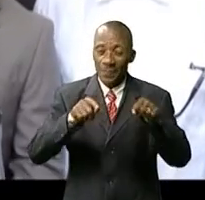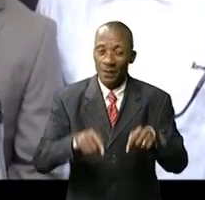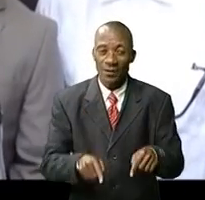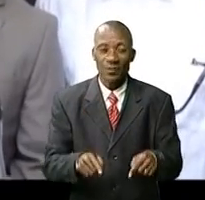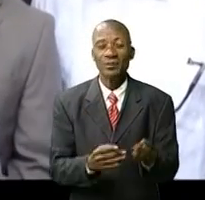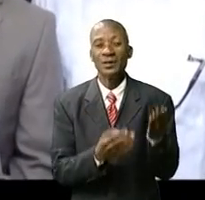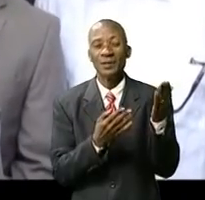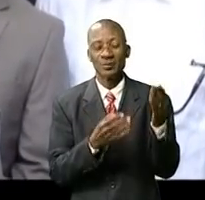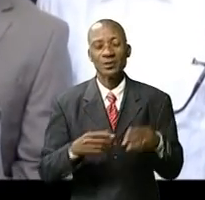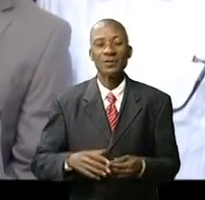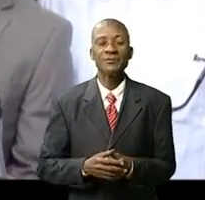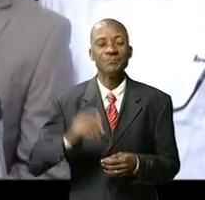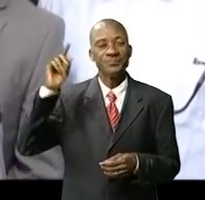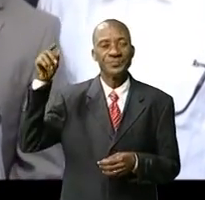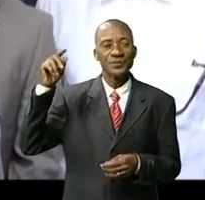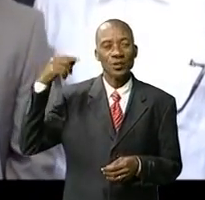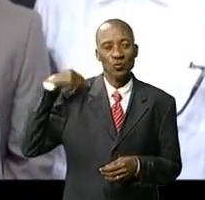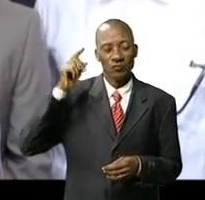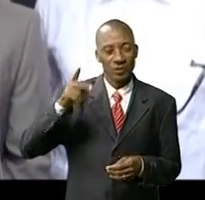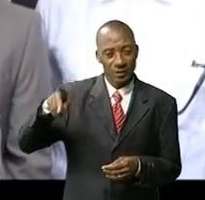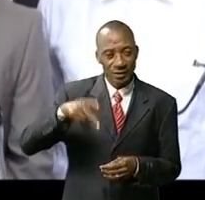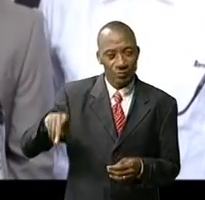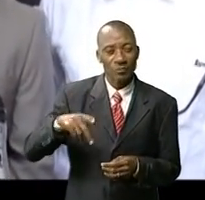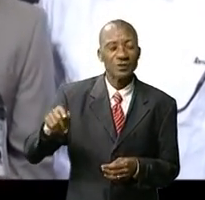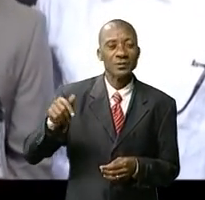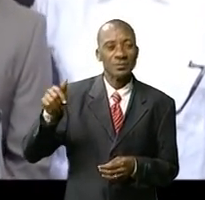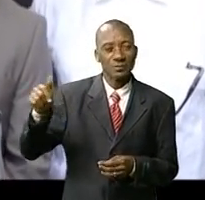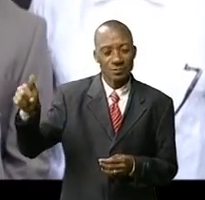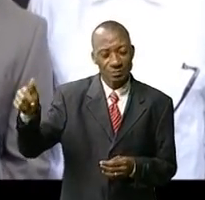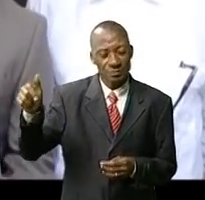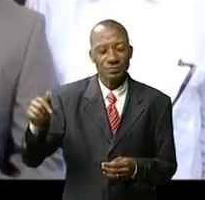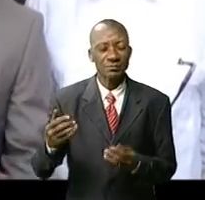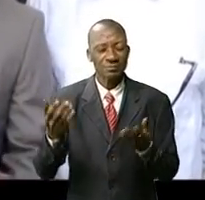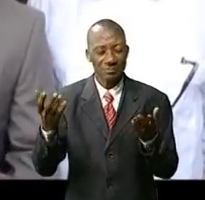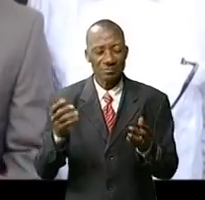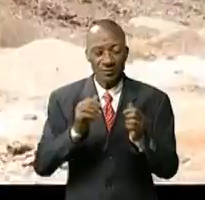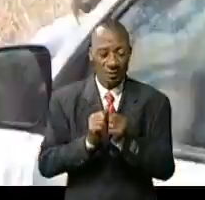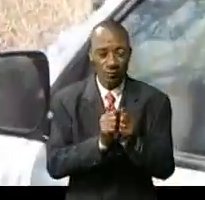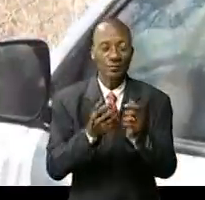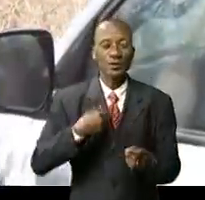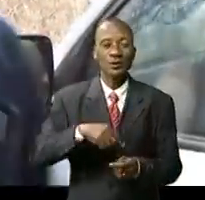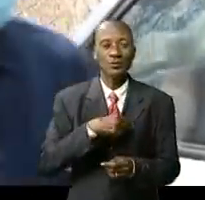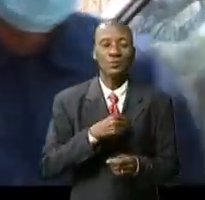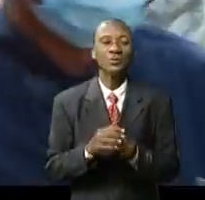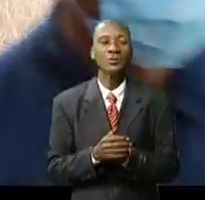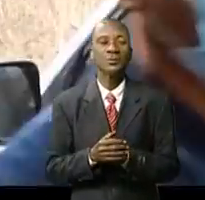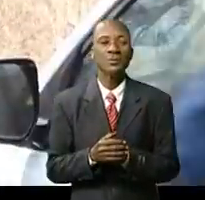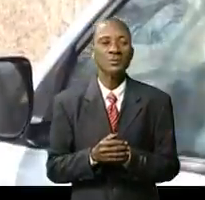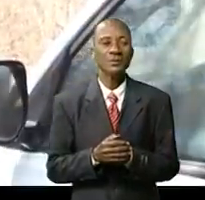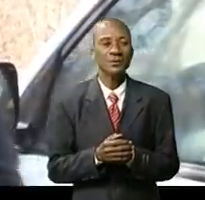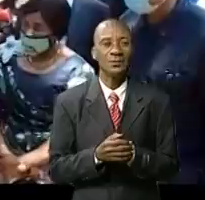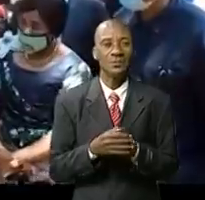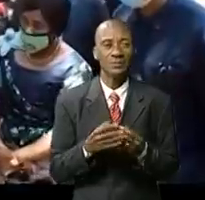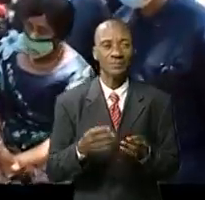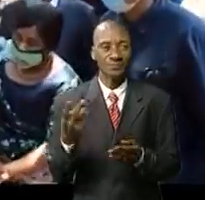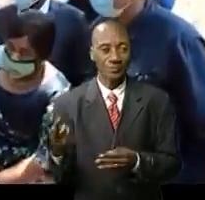le gouverneur de province va encore conduire une autre délégation avec la GECAMINE parce que c'est tout un processus. Ces mesures interviennent 2 jours